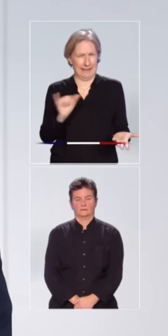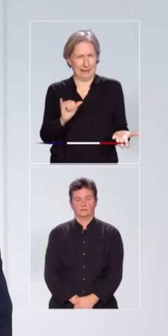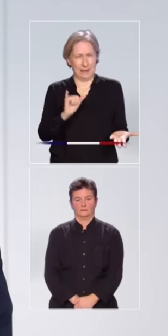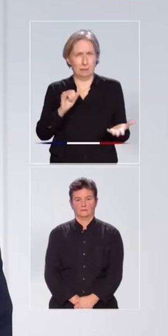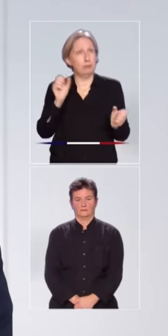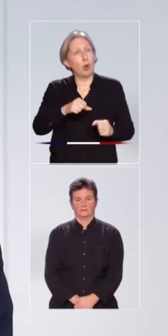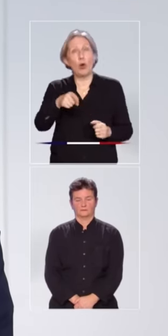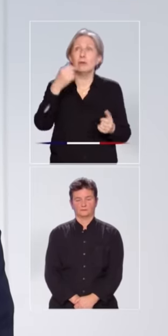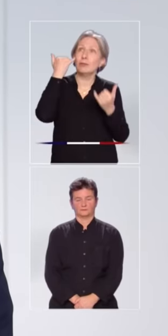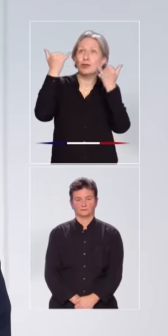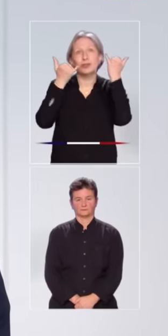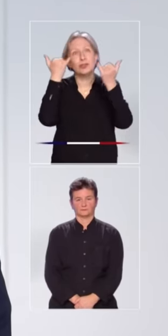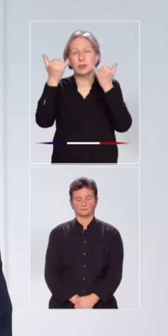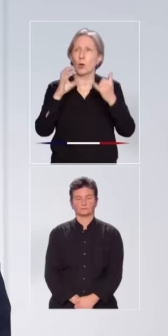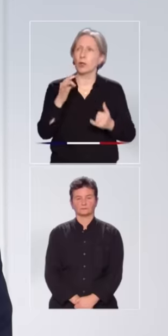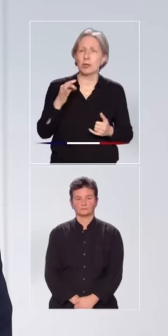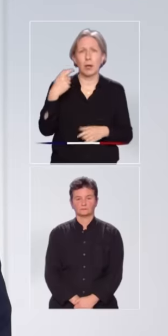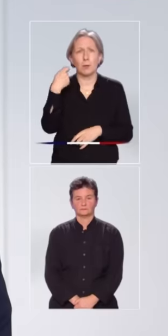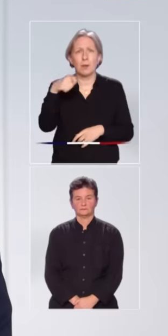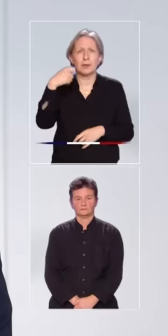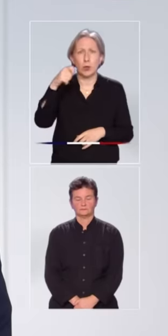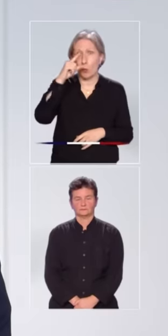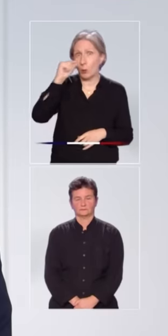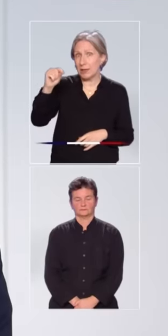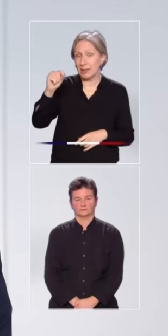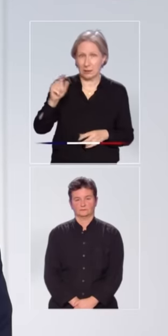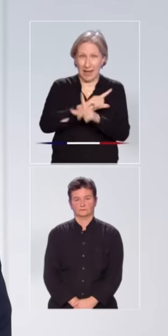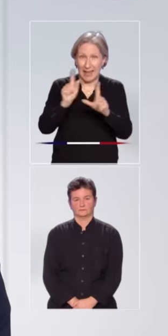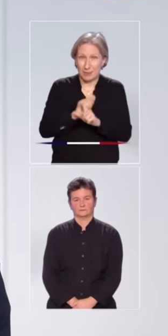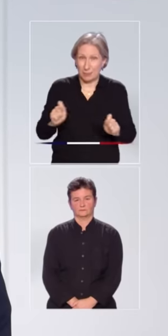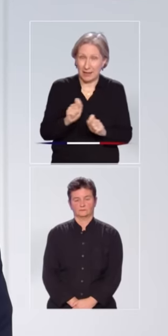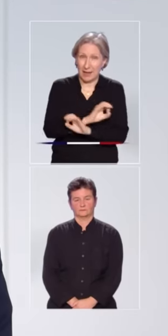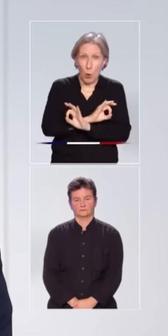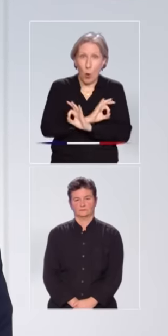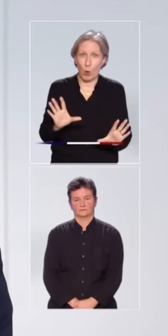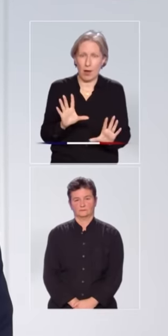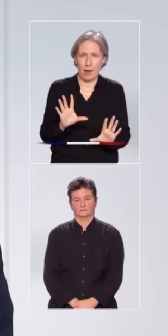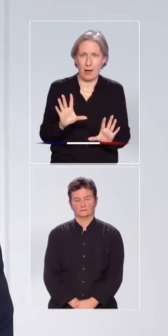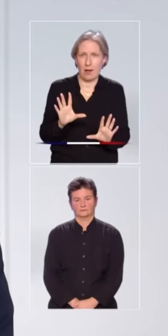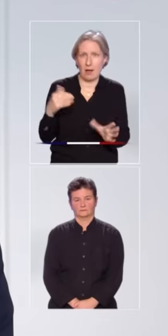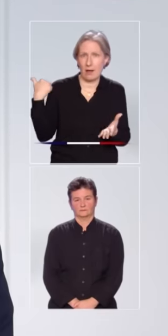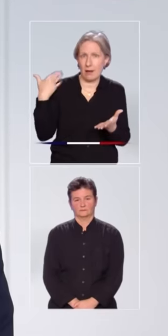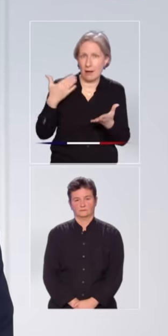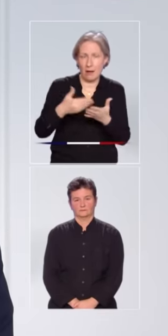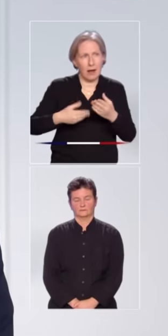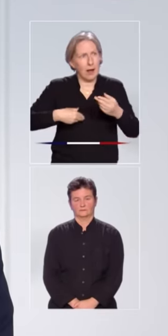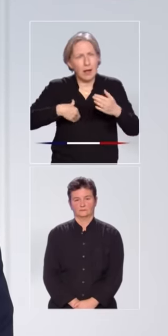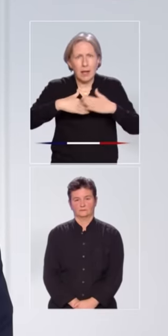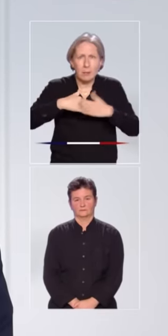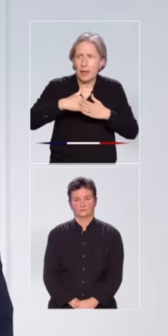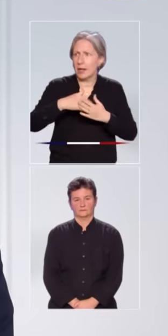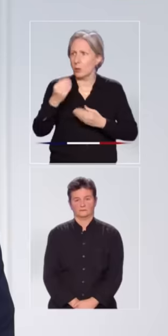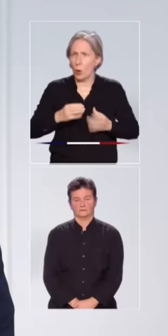seconde que le président Poutine, qui n'a respecté aucune de ses limites et aucun de ses